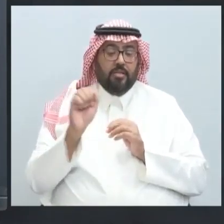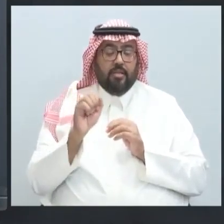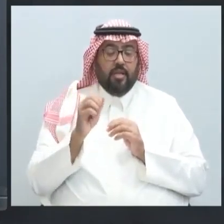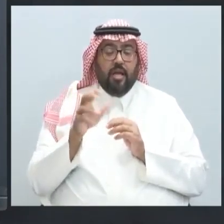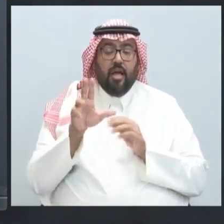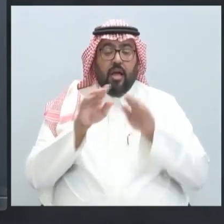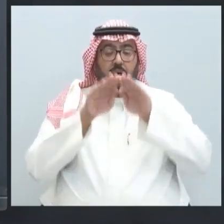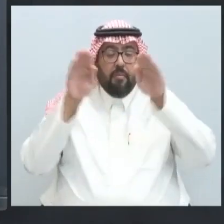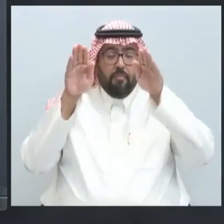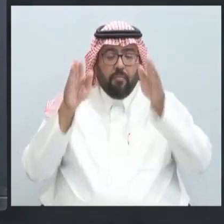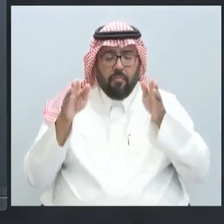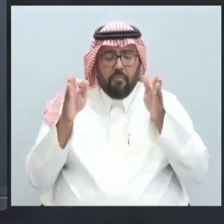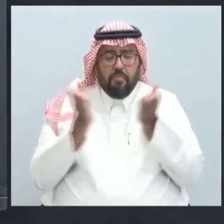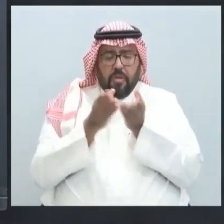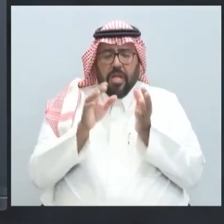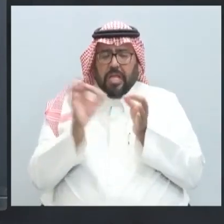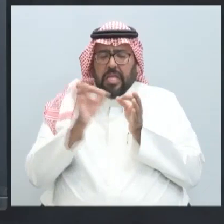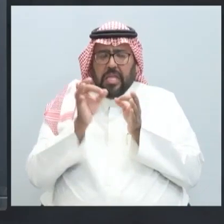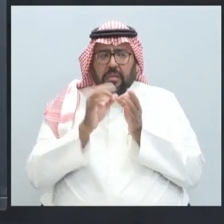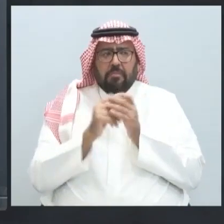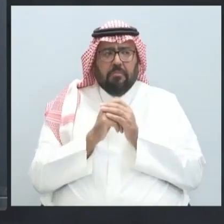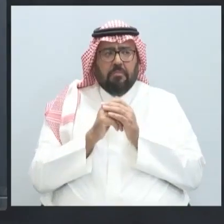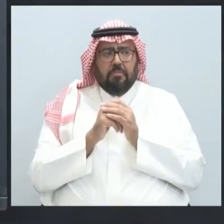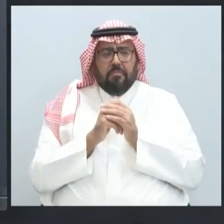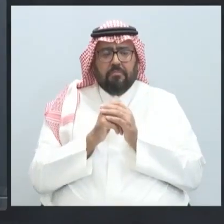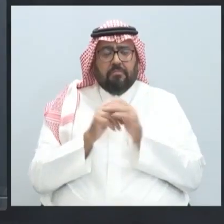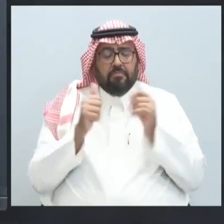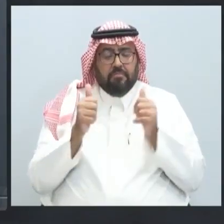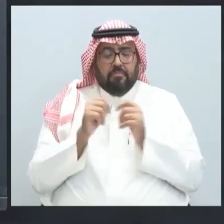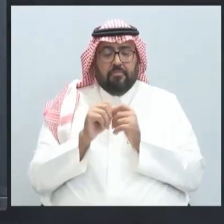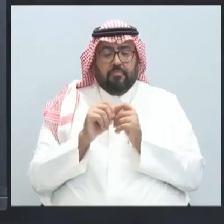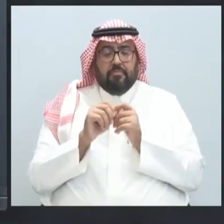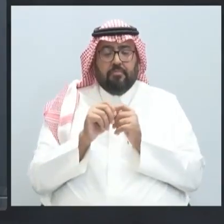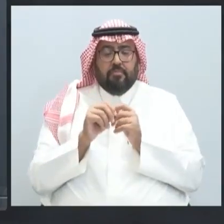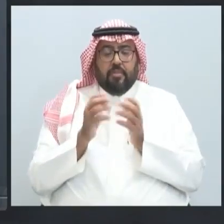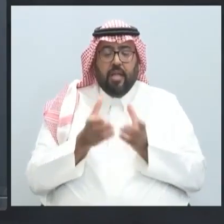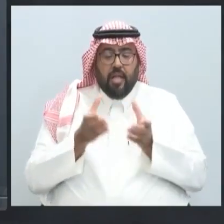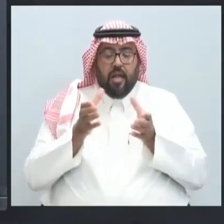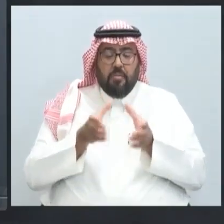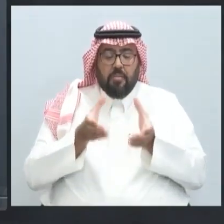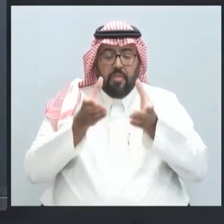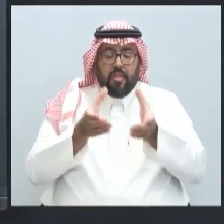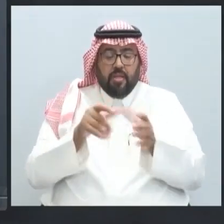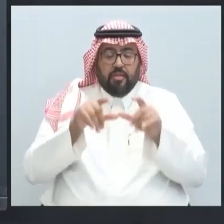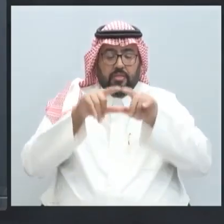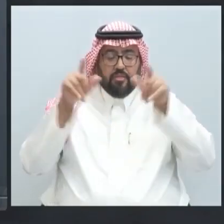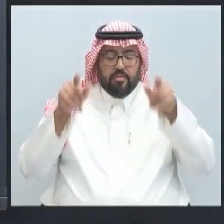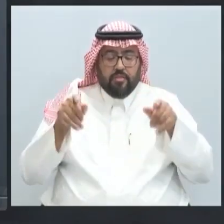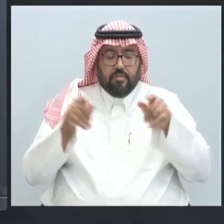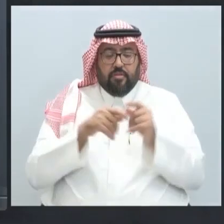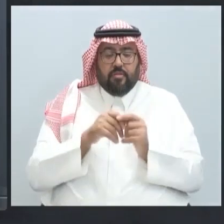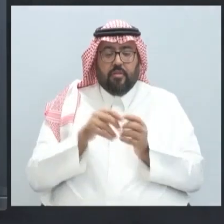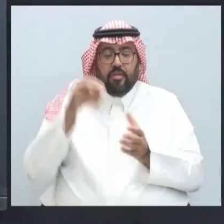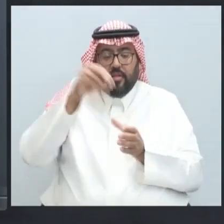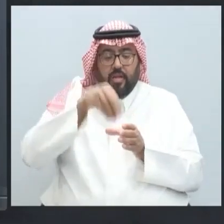بالمكعب او تقريبا قريب منه ابنائي وبناتي مبدعين نستطيع ان نقول علبه الهديه او صندوق ابنائي وبناتي